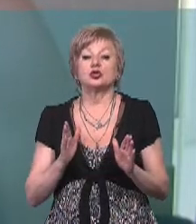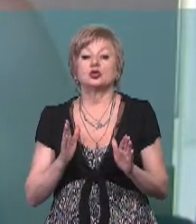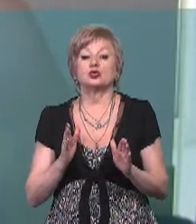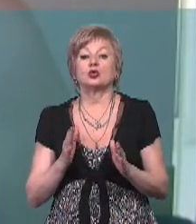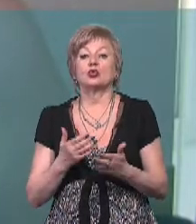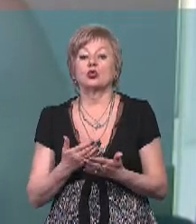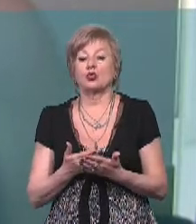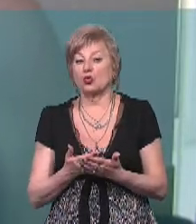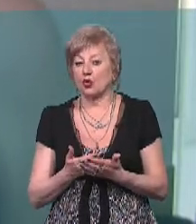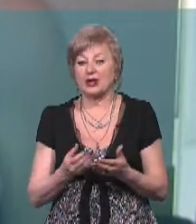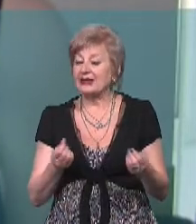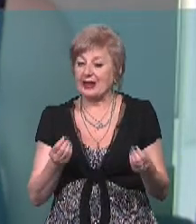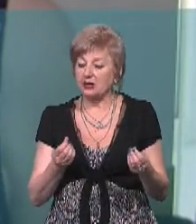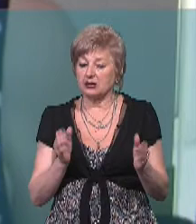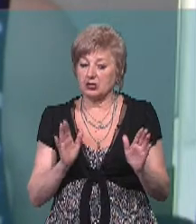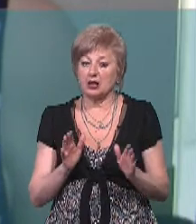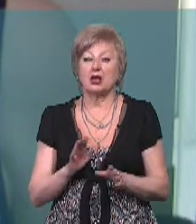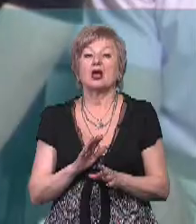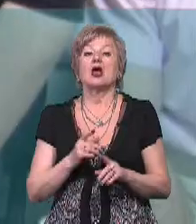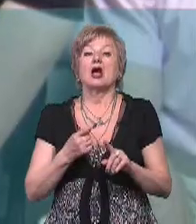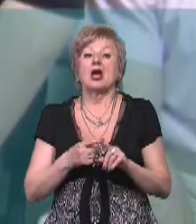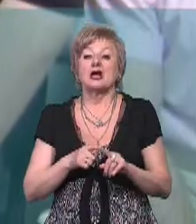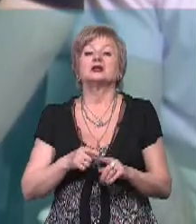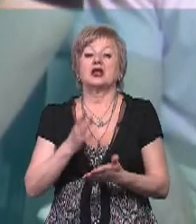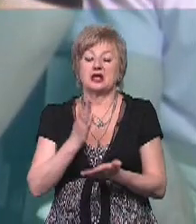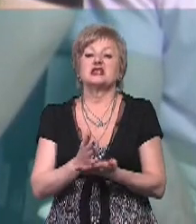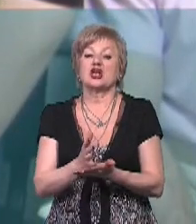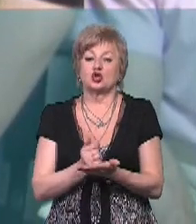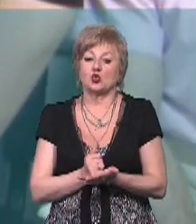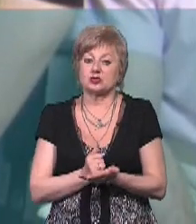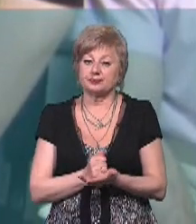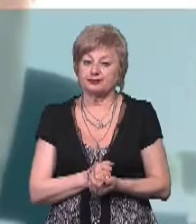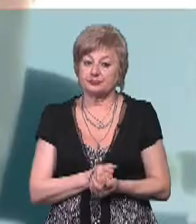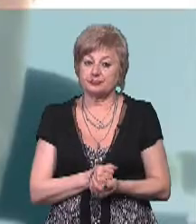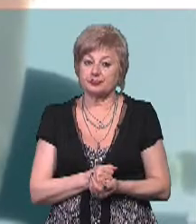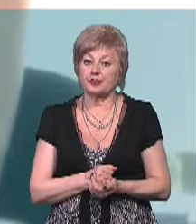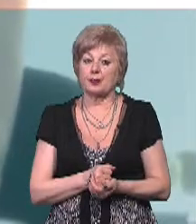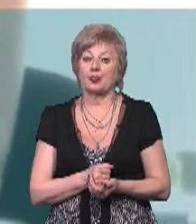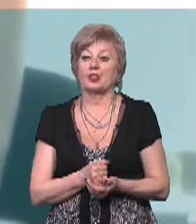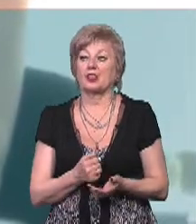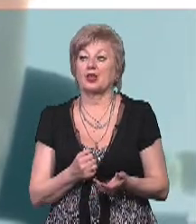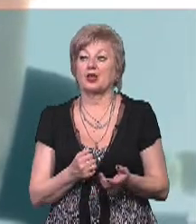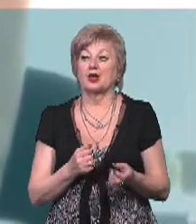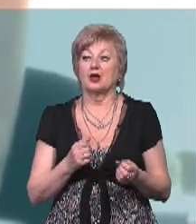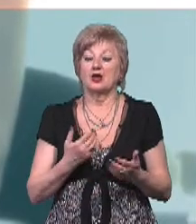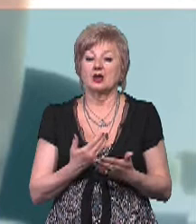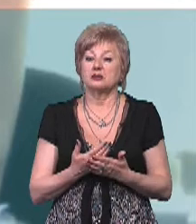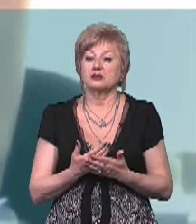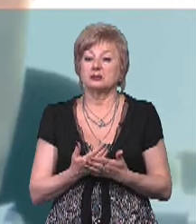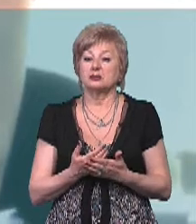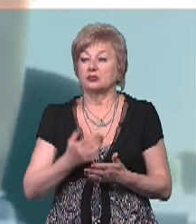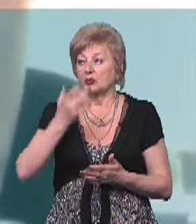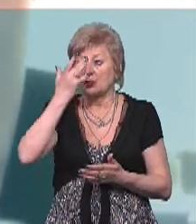надра або якісь гроші. Це і людський ресурс. На друге, як щоб вижити, Андрій Юрійович. Для початку, щоб приділитися,